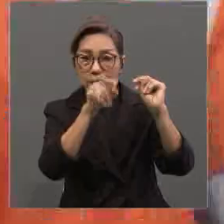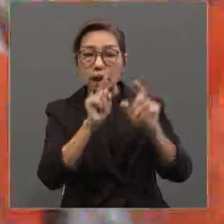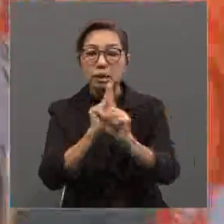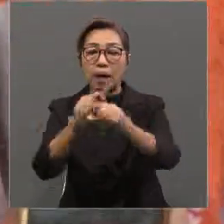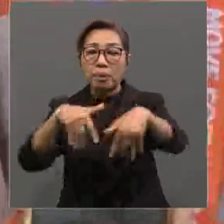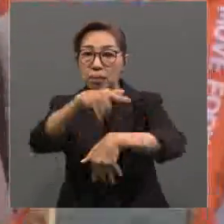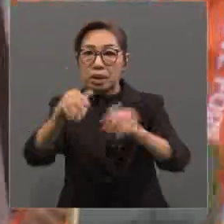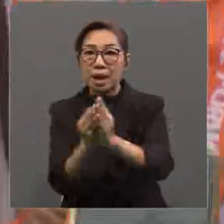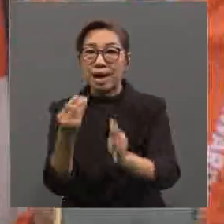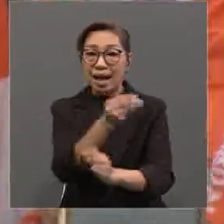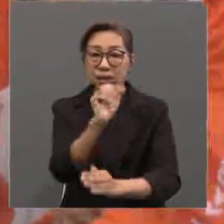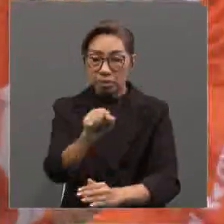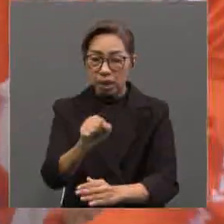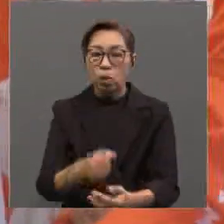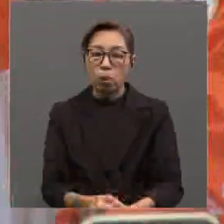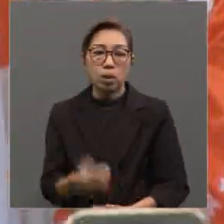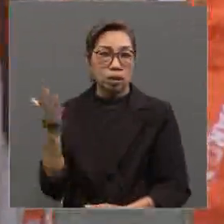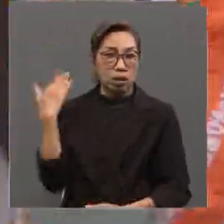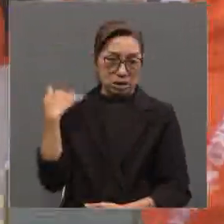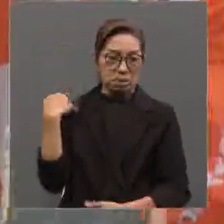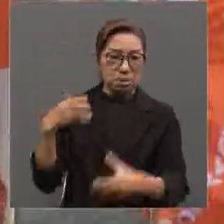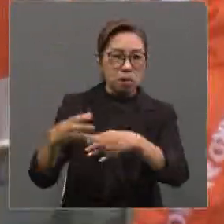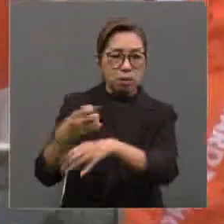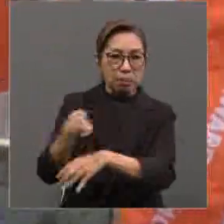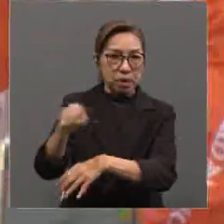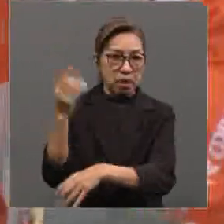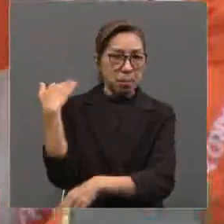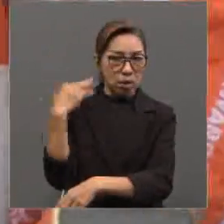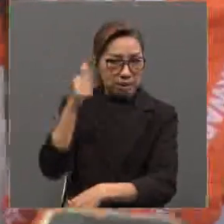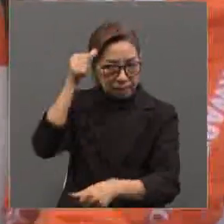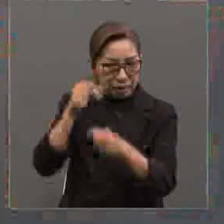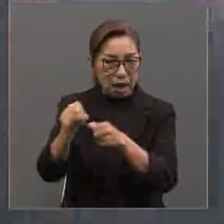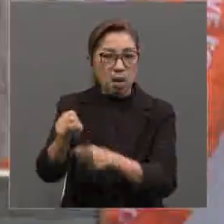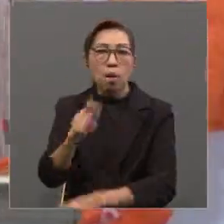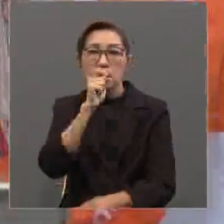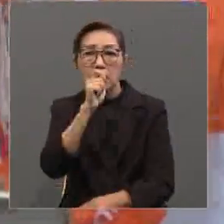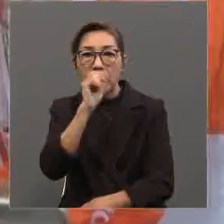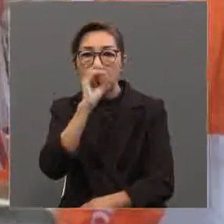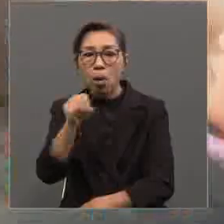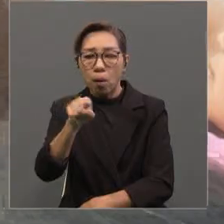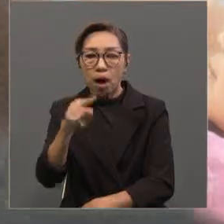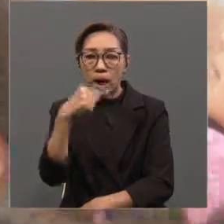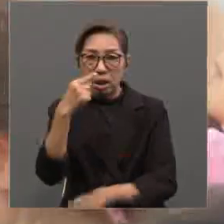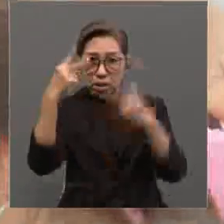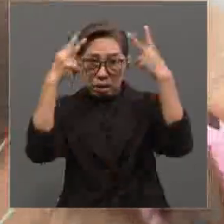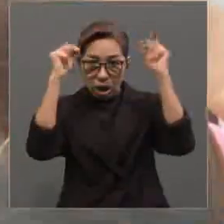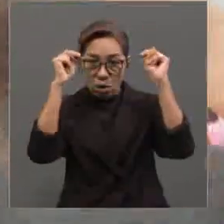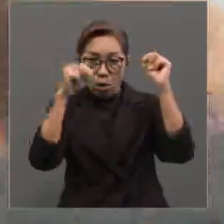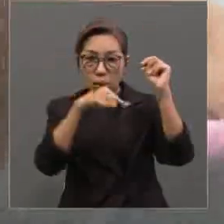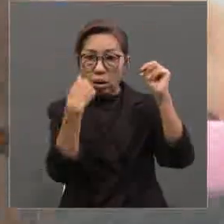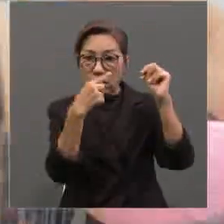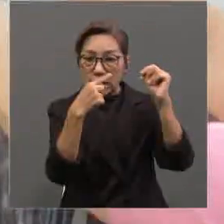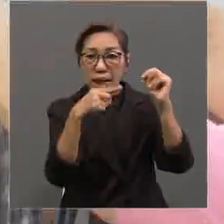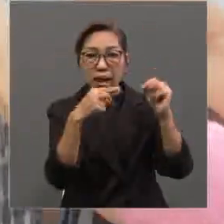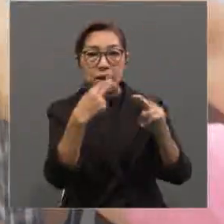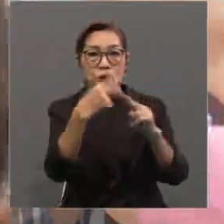ายพิจารณ์กล่าวว่าในช่วงหาเสียงบางพรรคการเมืองเนี่ยก็เคยให้สัมภาษณ์ว่าจะยกมือให้กับแคนดิเดตนายกรัฐมนตรีจากพรรคที่